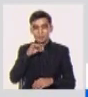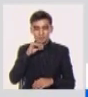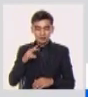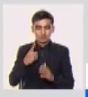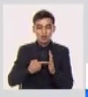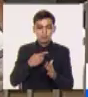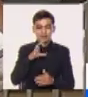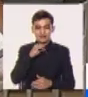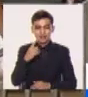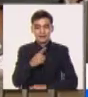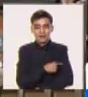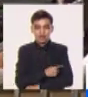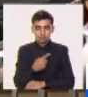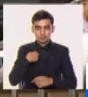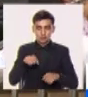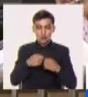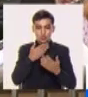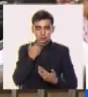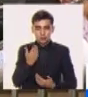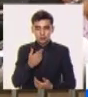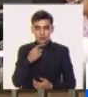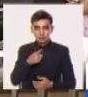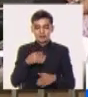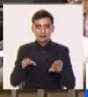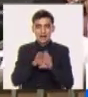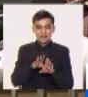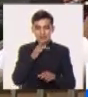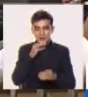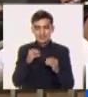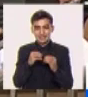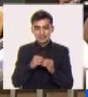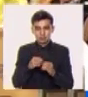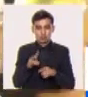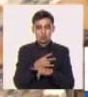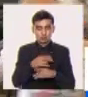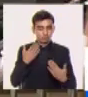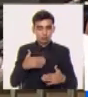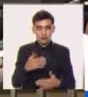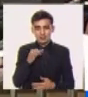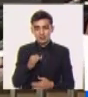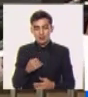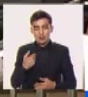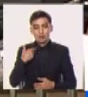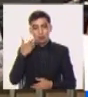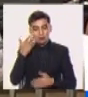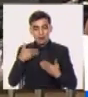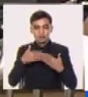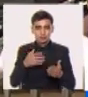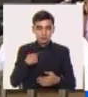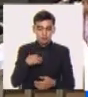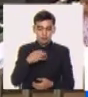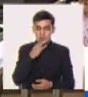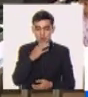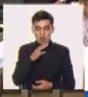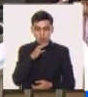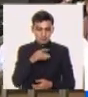не нарушают. Там регламентировано закрытие в 10 часов вечера. И все. Открываться мы можем когда угодно. То есть на